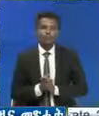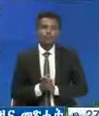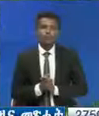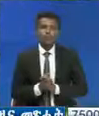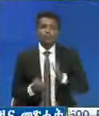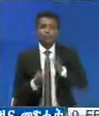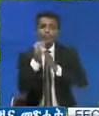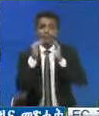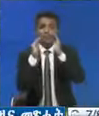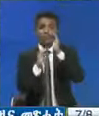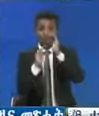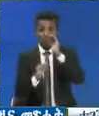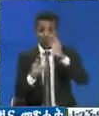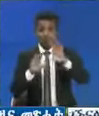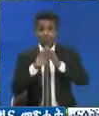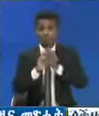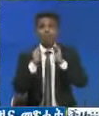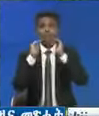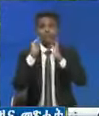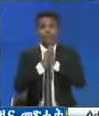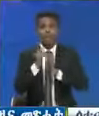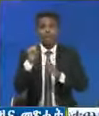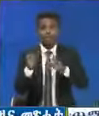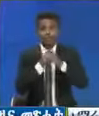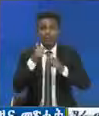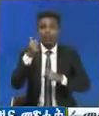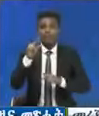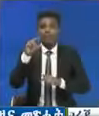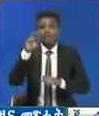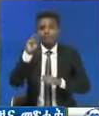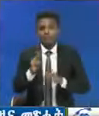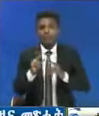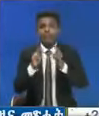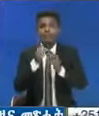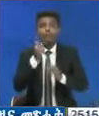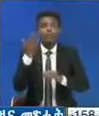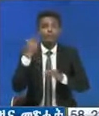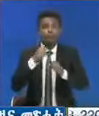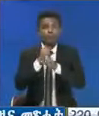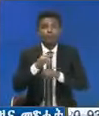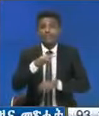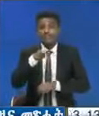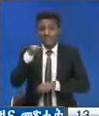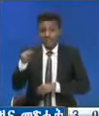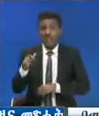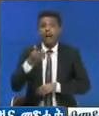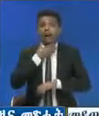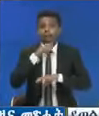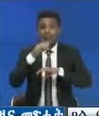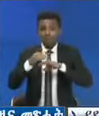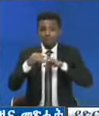የምርትን መጠን ከሚቀንሱት ምክንያቶች አንዱ የአንበጣ መንጋ ነው። ባለፈው አመት በዋናነት በምስራቅ አማራ የአንበጣ መንጋ